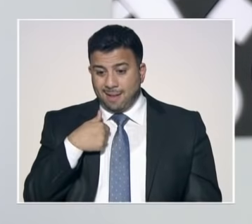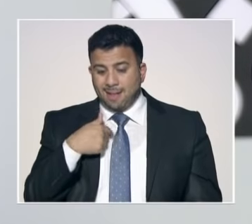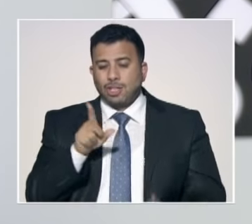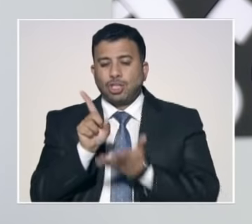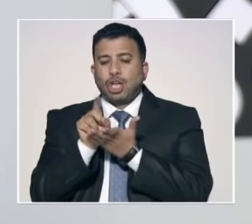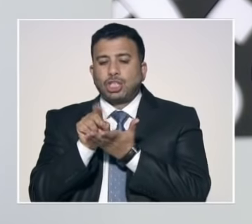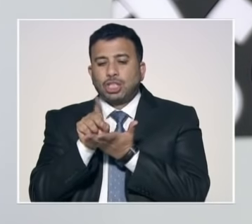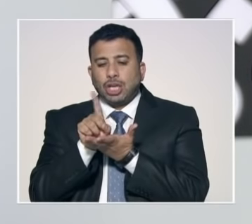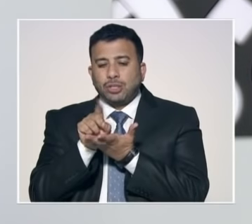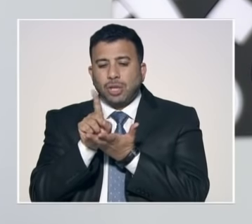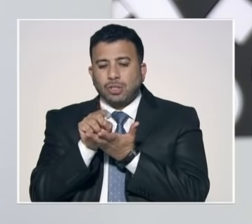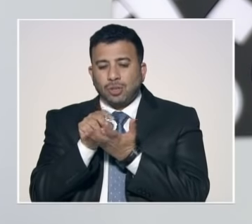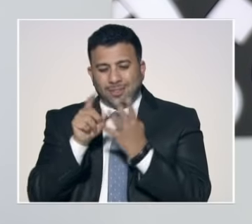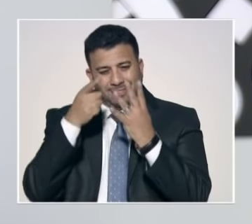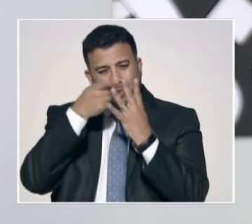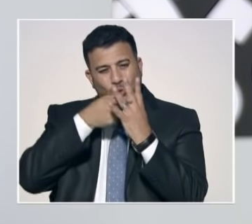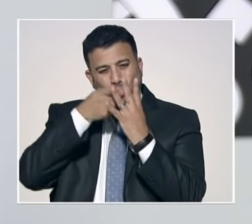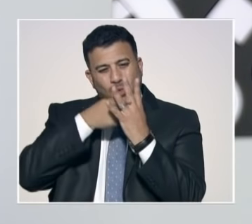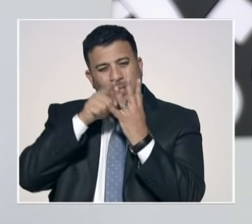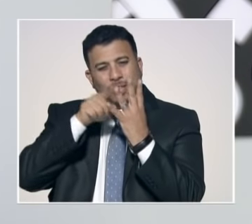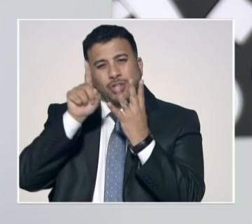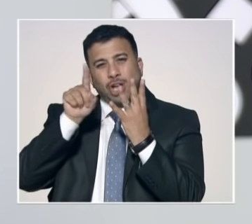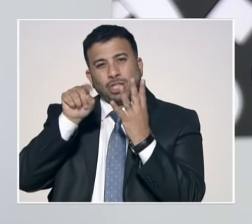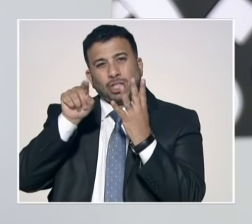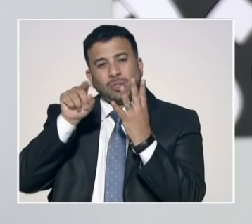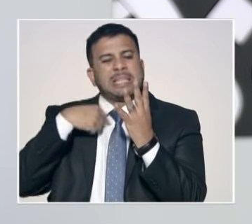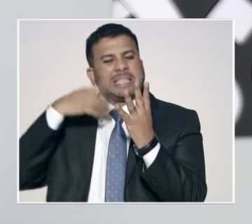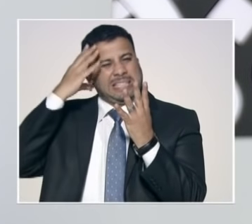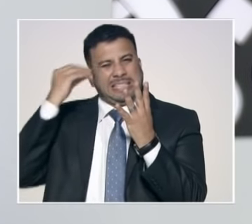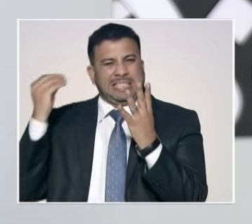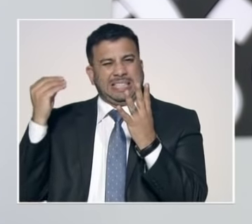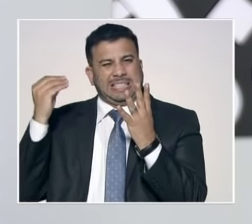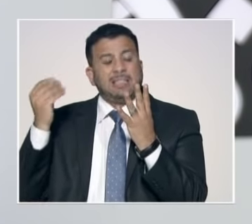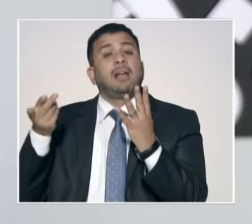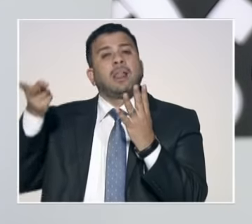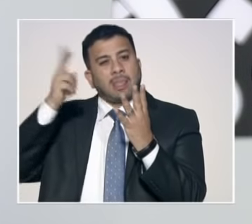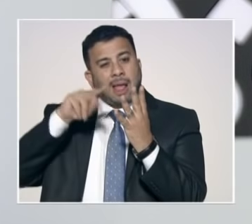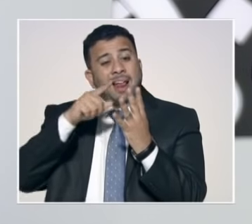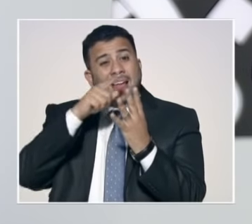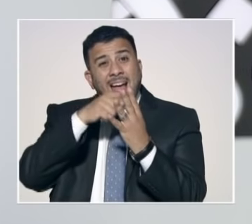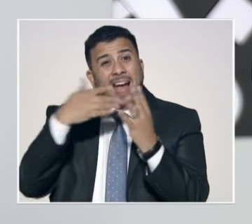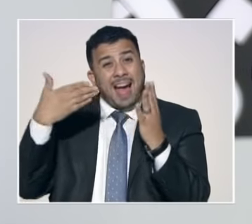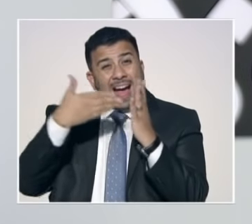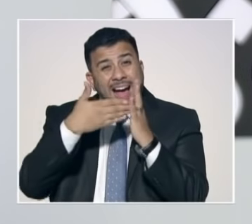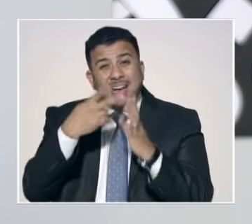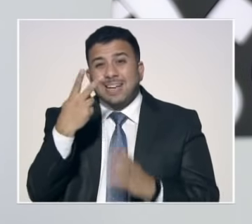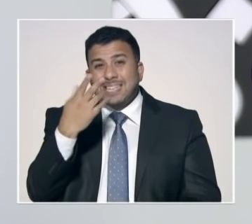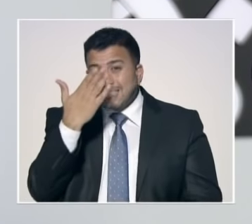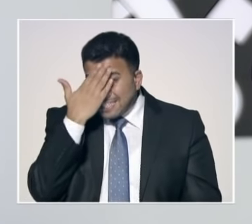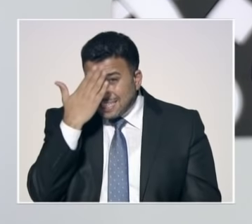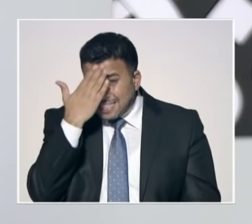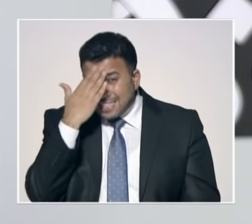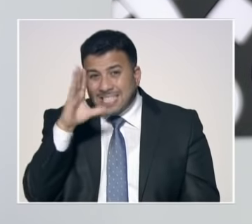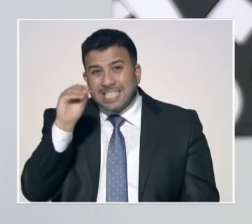فطيب السهو هل هو في واجب أم في ركن؟ فصلت لك هذا الكلام. أما إذا نسي سجود